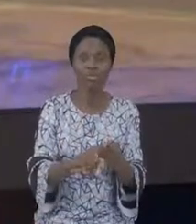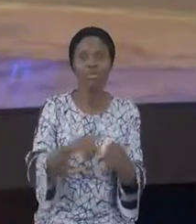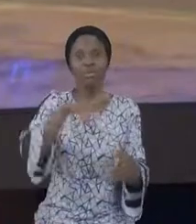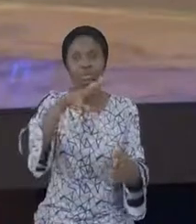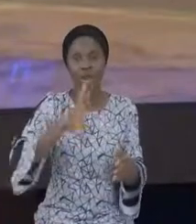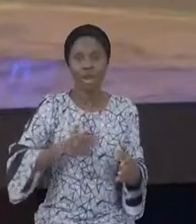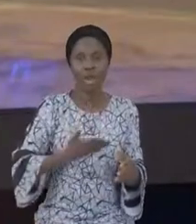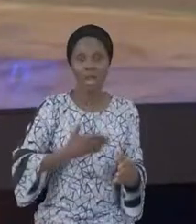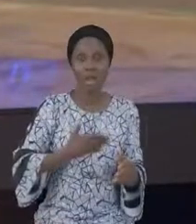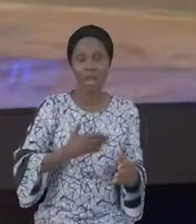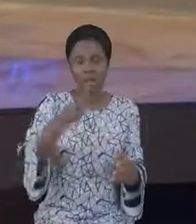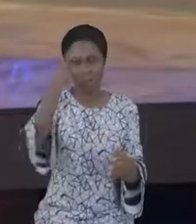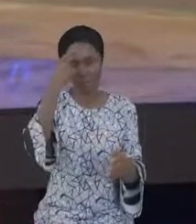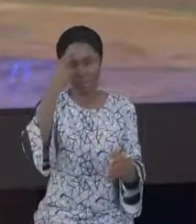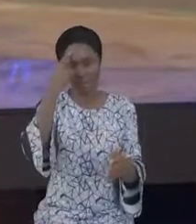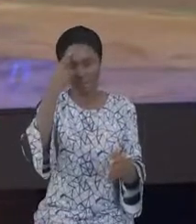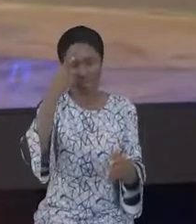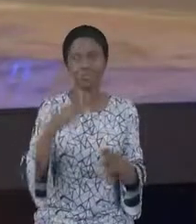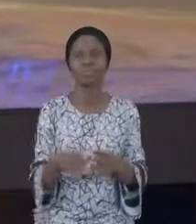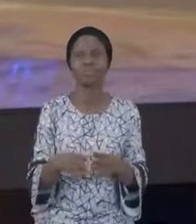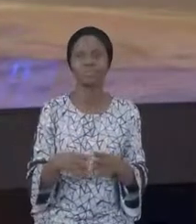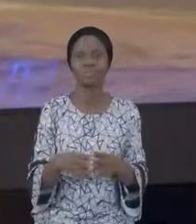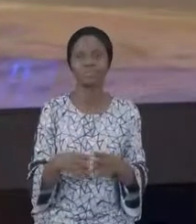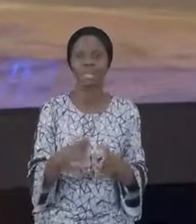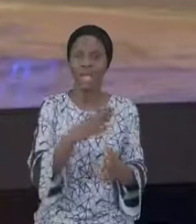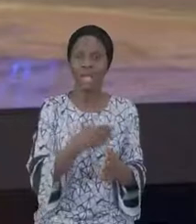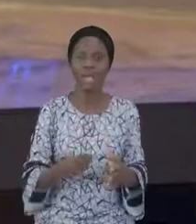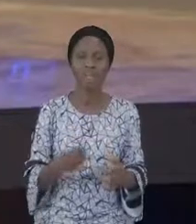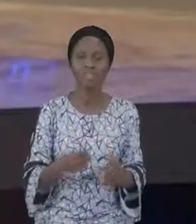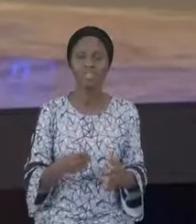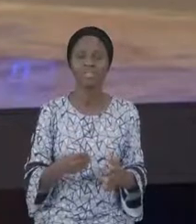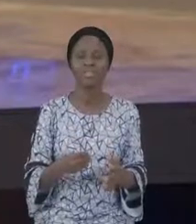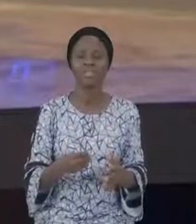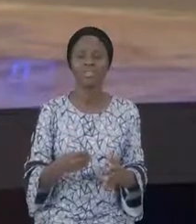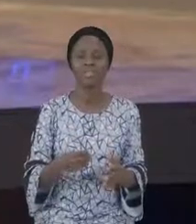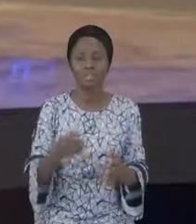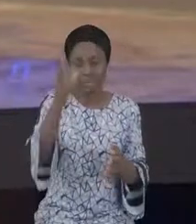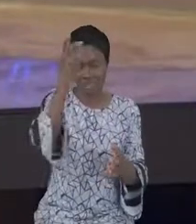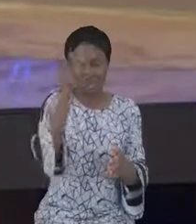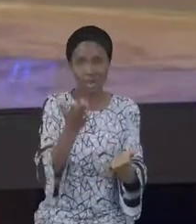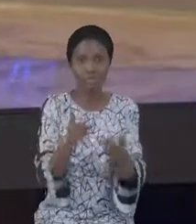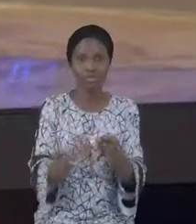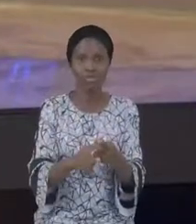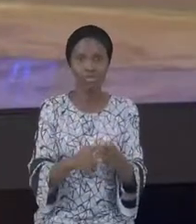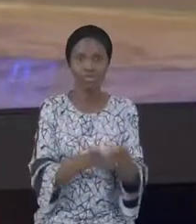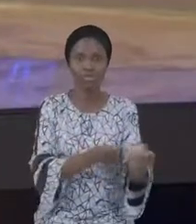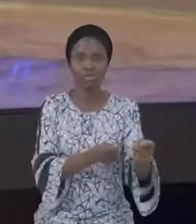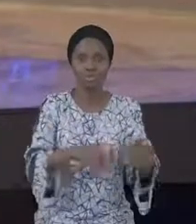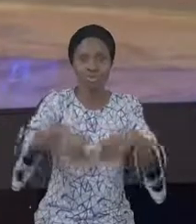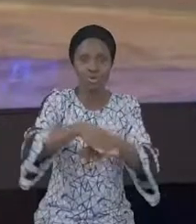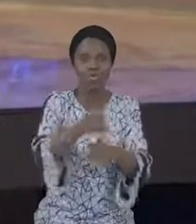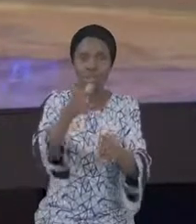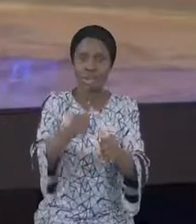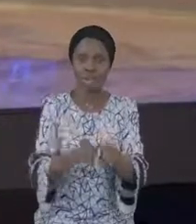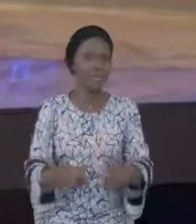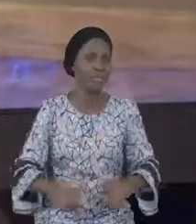corrompre notre intellect, notre vie. Et il veut être le Seigneur, le Maître